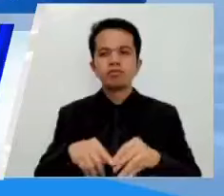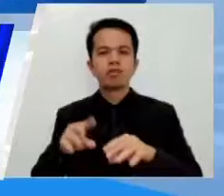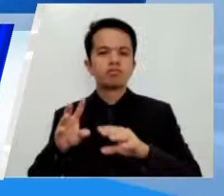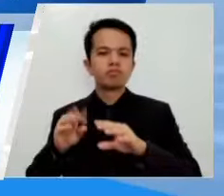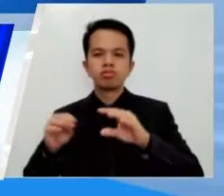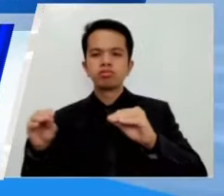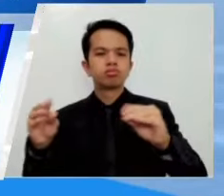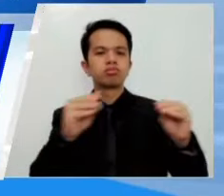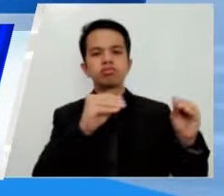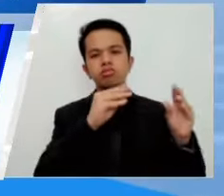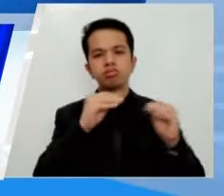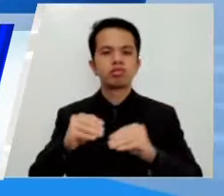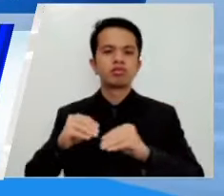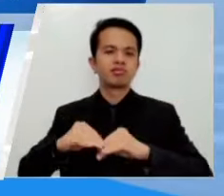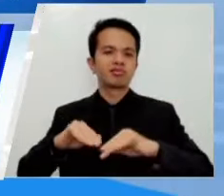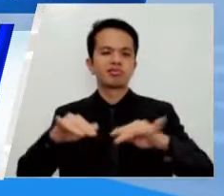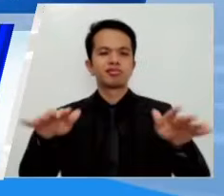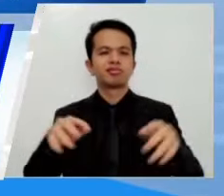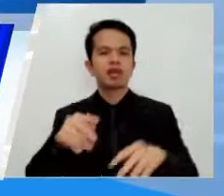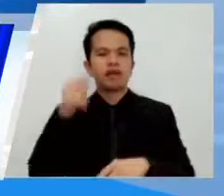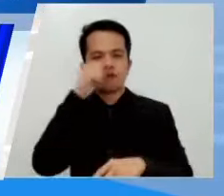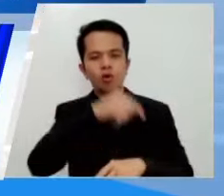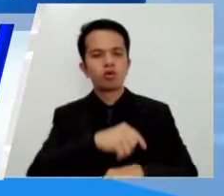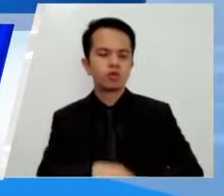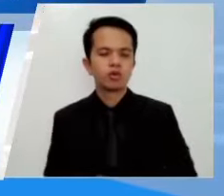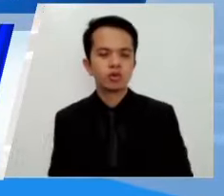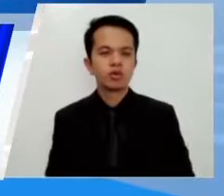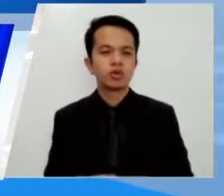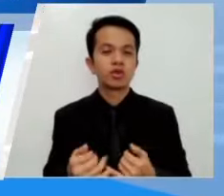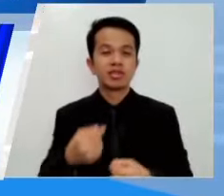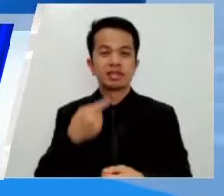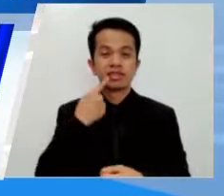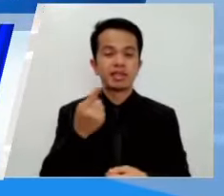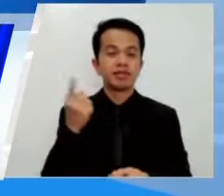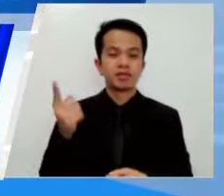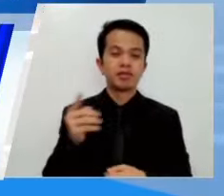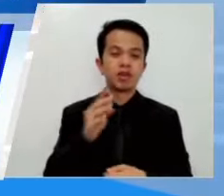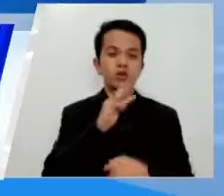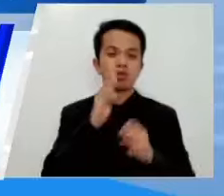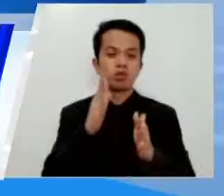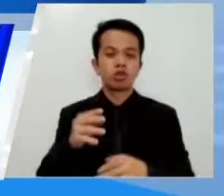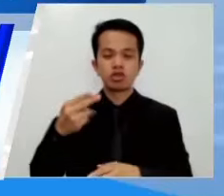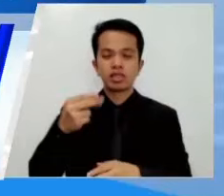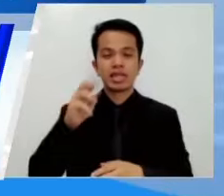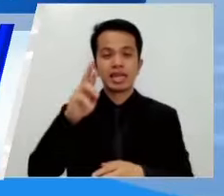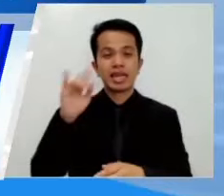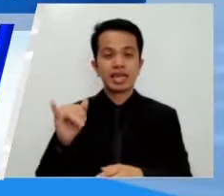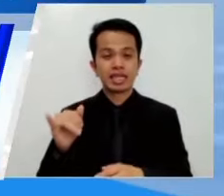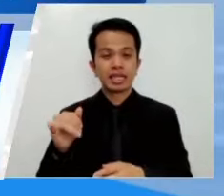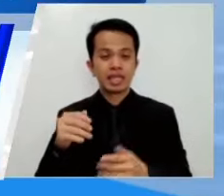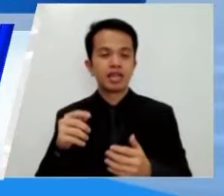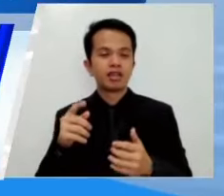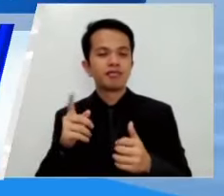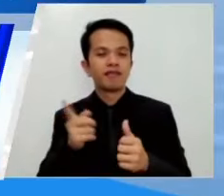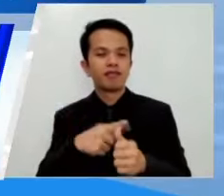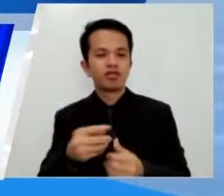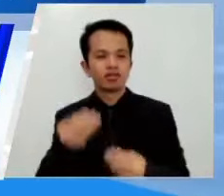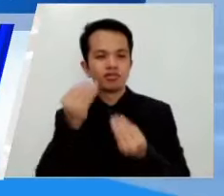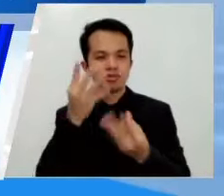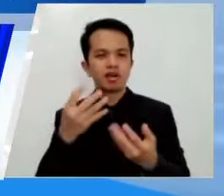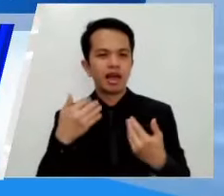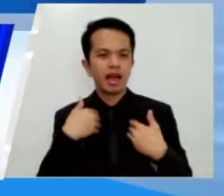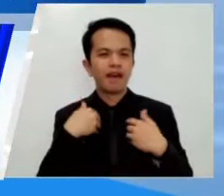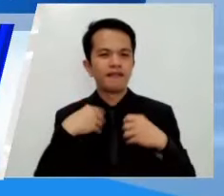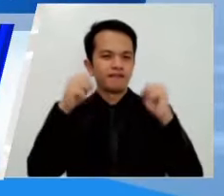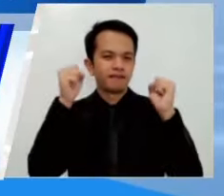at huwad na kwento. Si dating presidential spokesperson Harry Roque naman na unang nagbanggit na may ganyang gentleman's